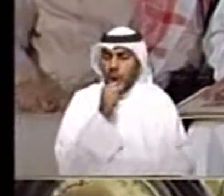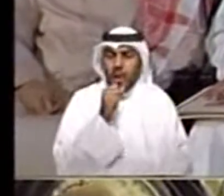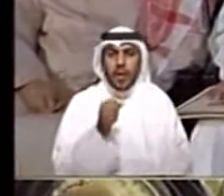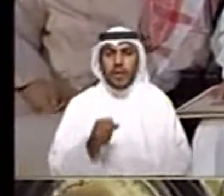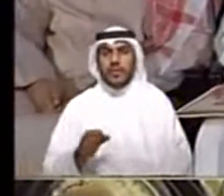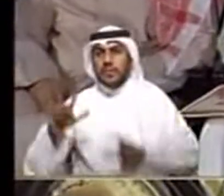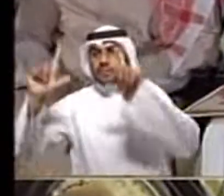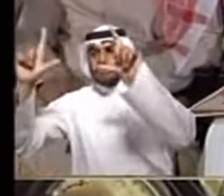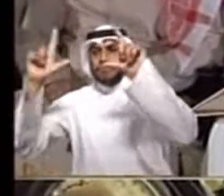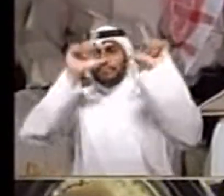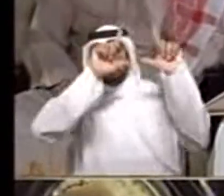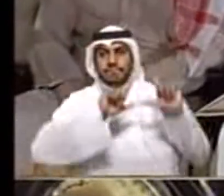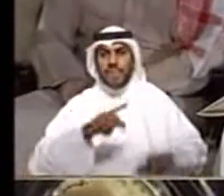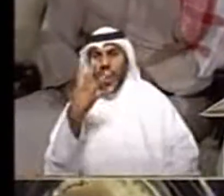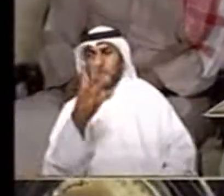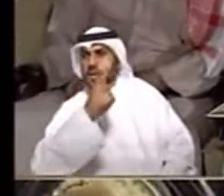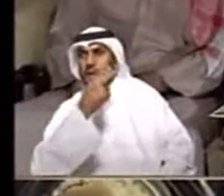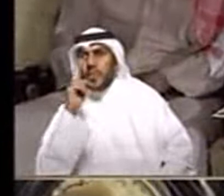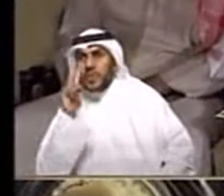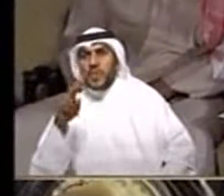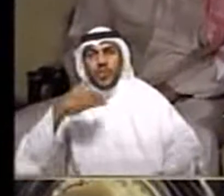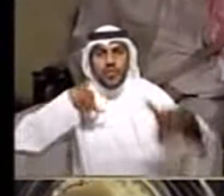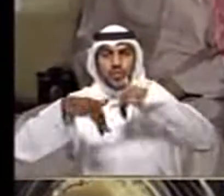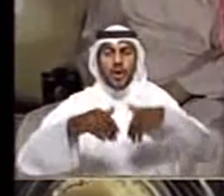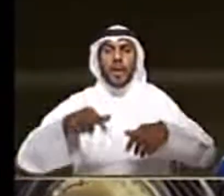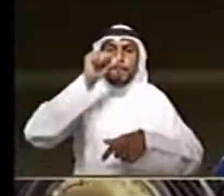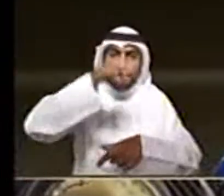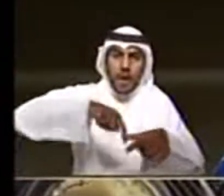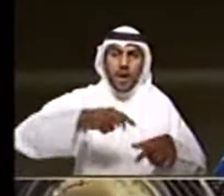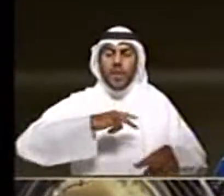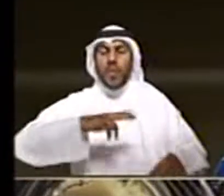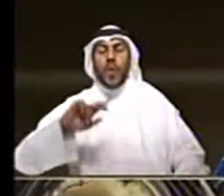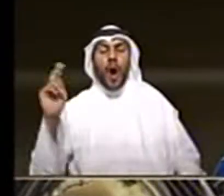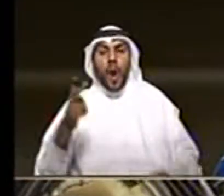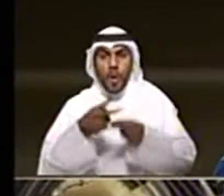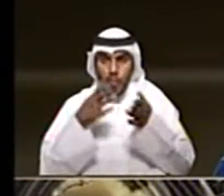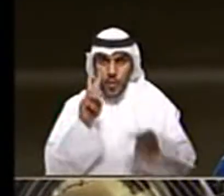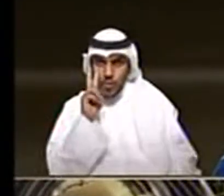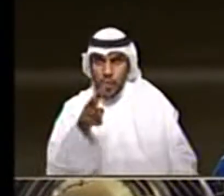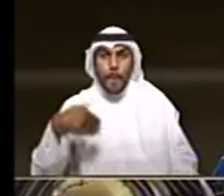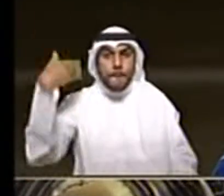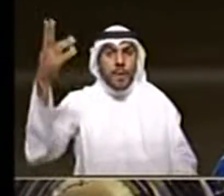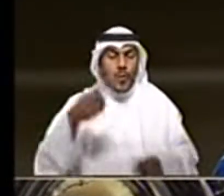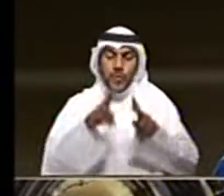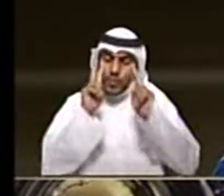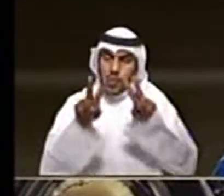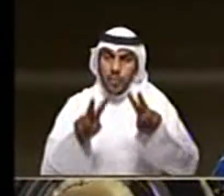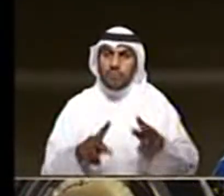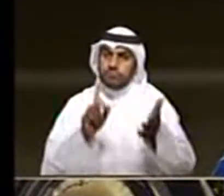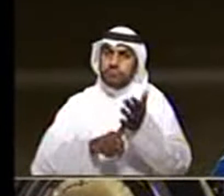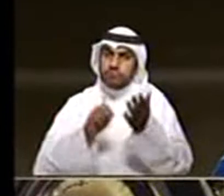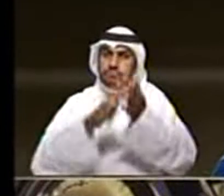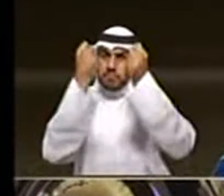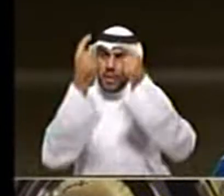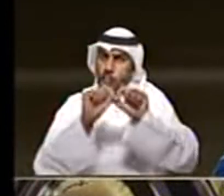ونقلتم الصورة الحقيقية كاملة للمشاهدين والمستمعين داخل وخارج دولة الكويت بكل صدق